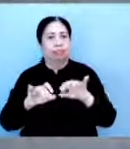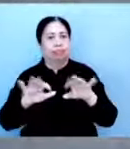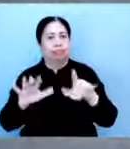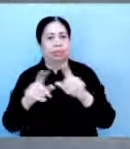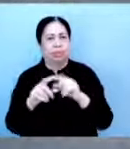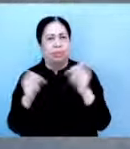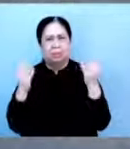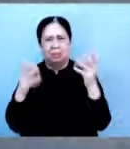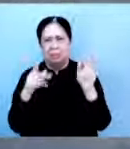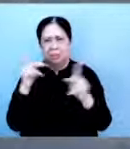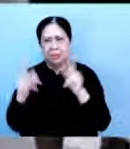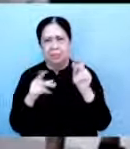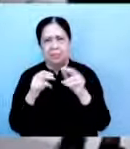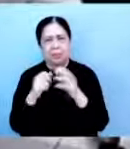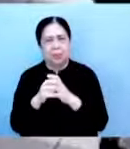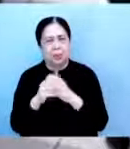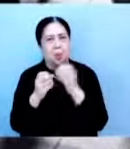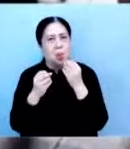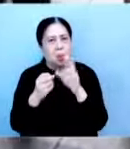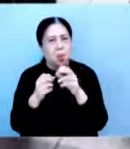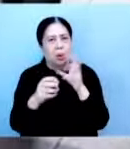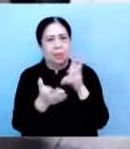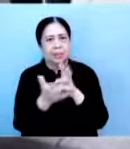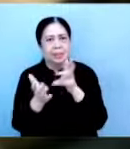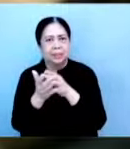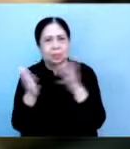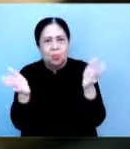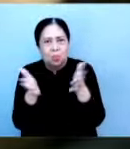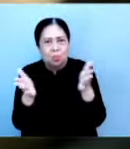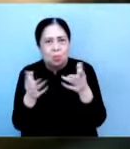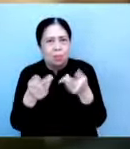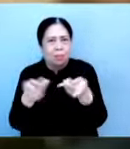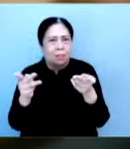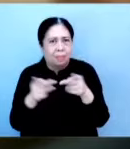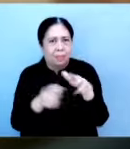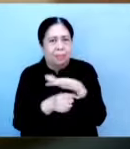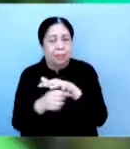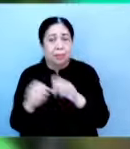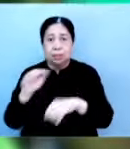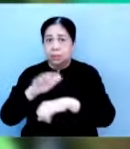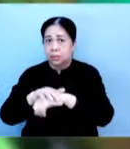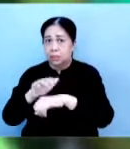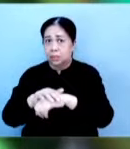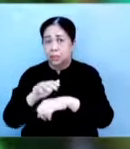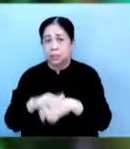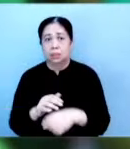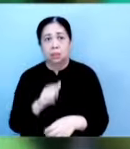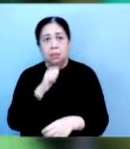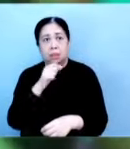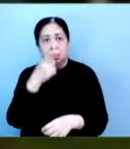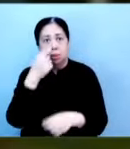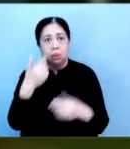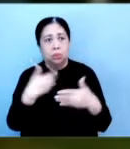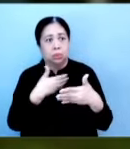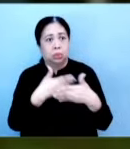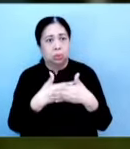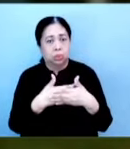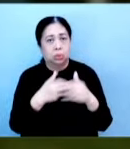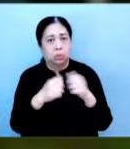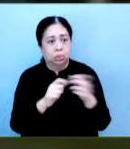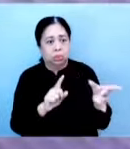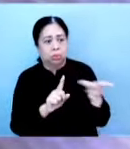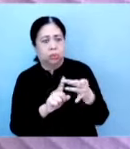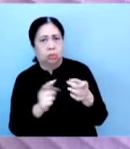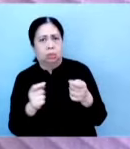matataong lugar o sa mga nakatira sa masisikip na lugar paala-ala lamang na hindi po pork close contact ay maipapasa na